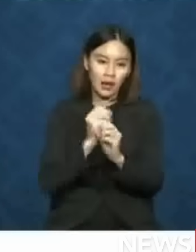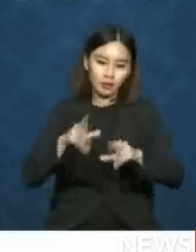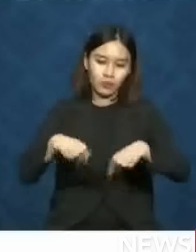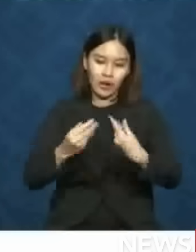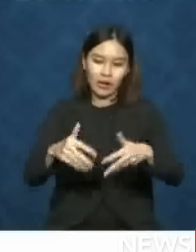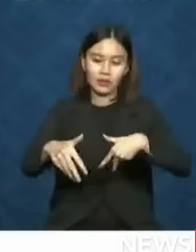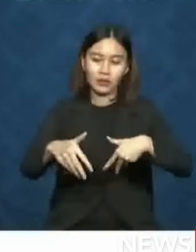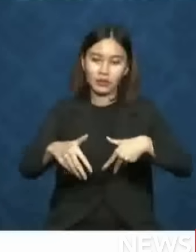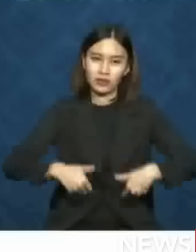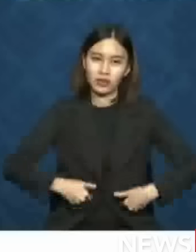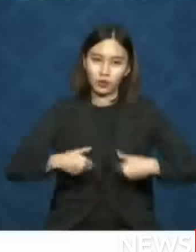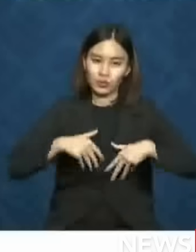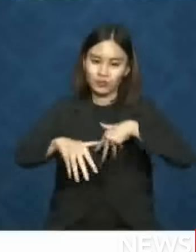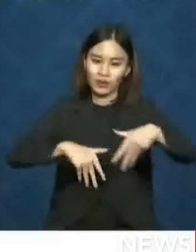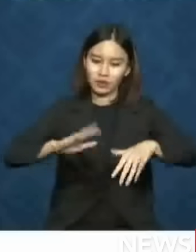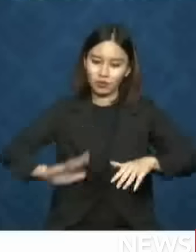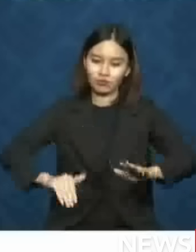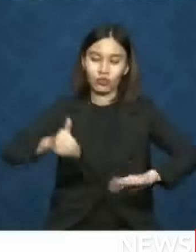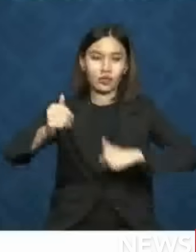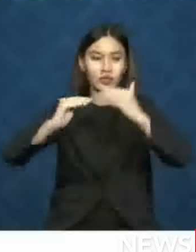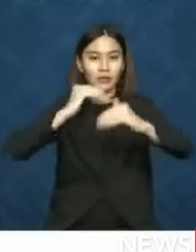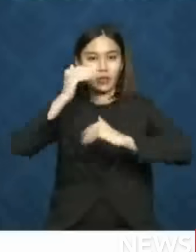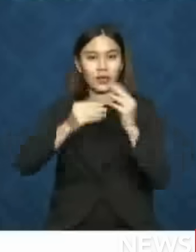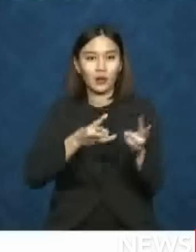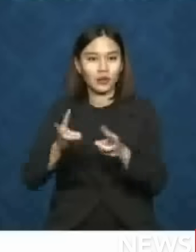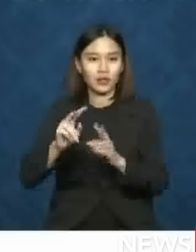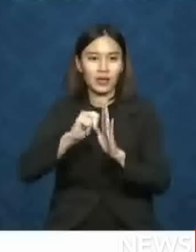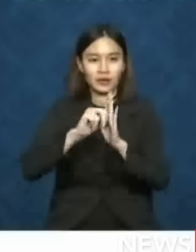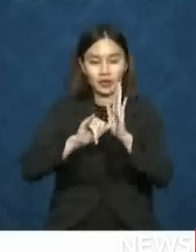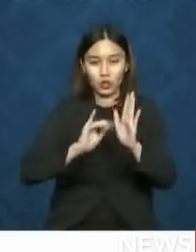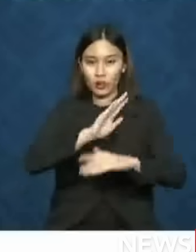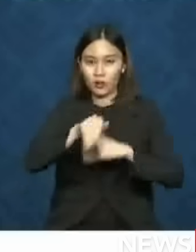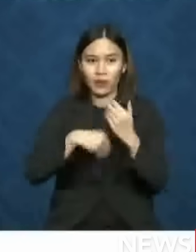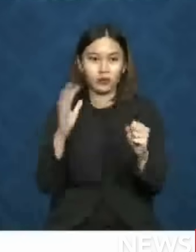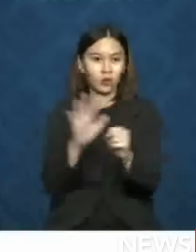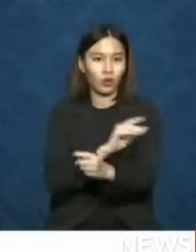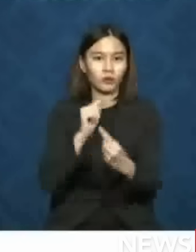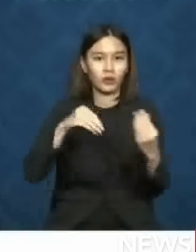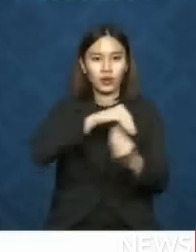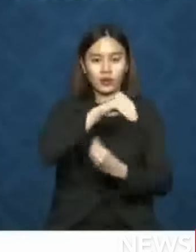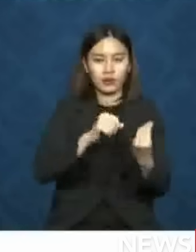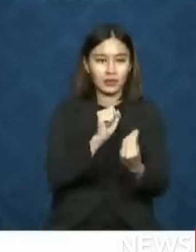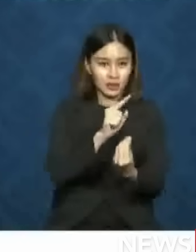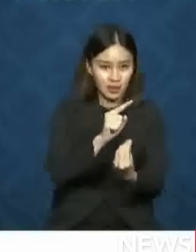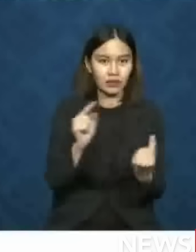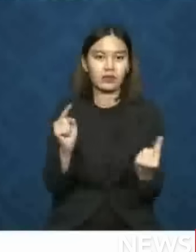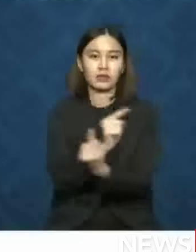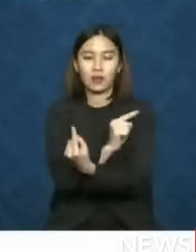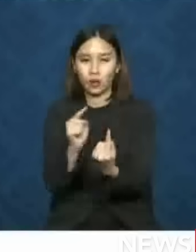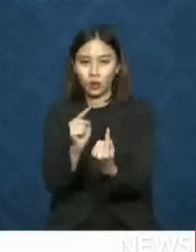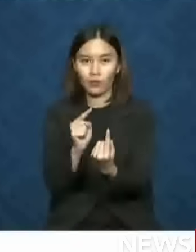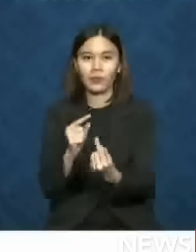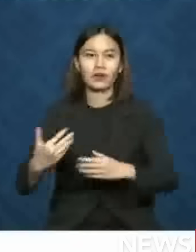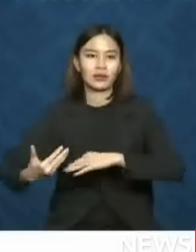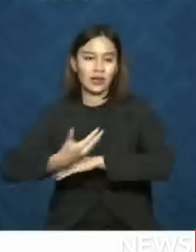ชีวิตประชาชนดีขึ้นผ่านการดำเนินนโยบายที่ครอบคลุมทั้งด้านเศรษฐกิจสังคมและ